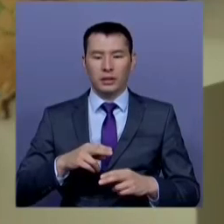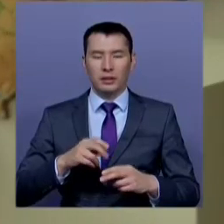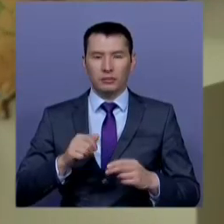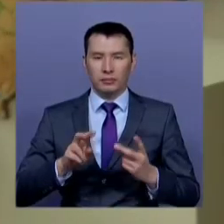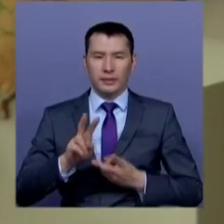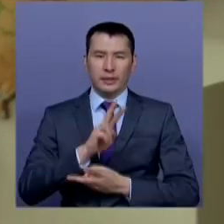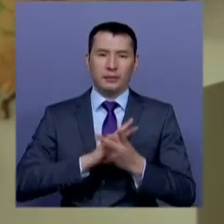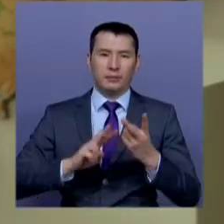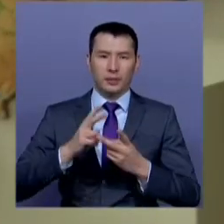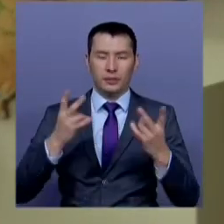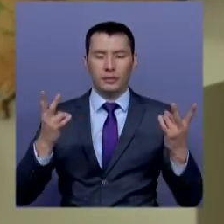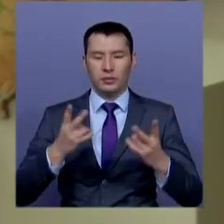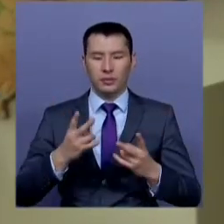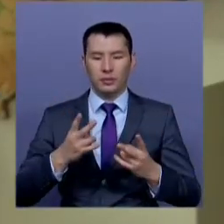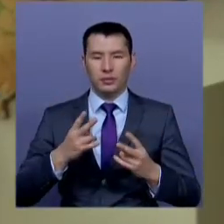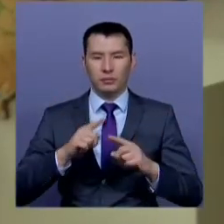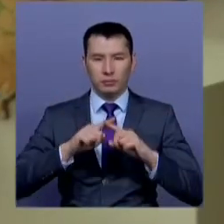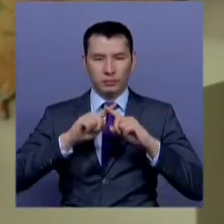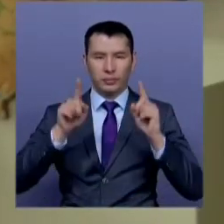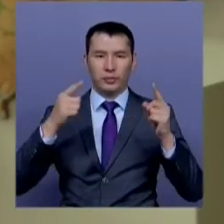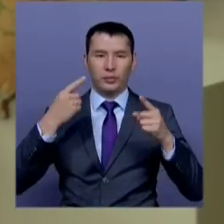привить людям абсолютно иную культуру